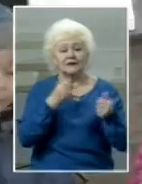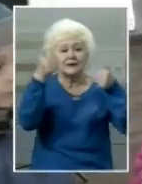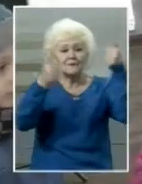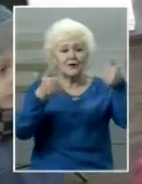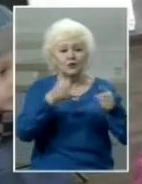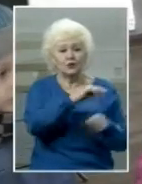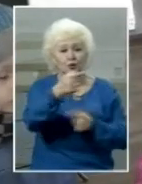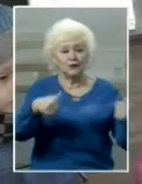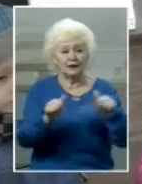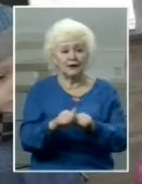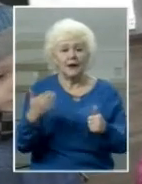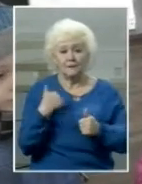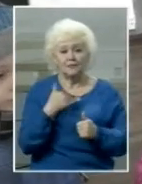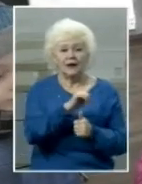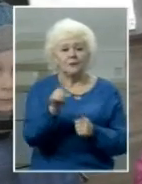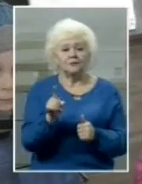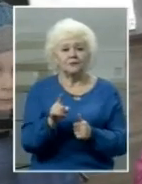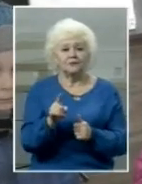фотостудіях. Мама, їй мечі та